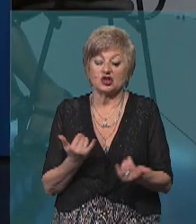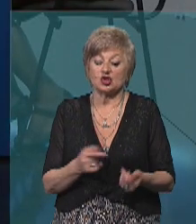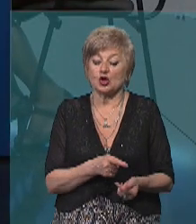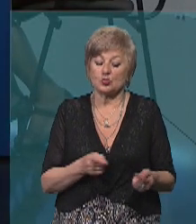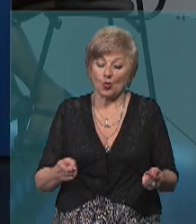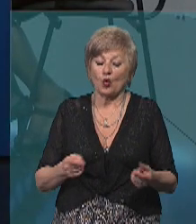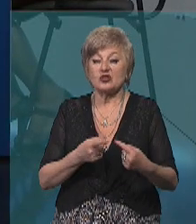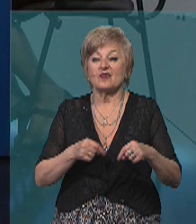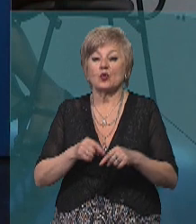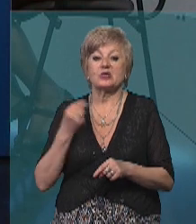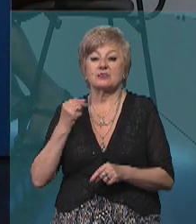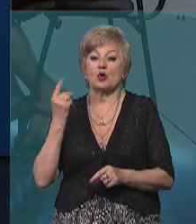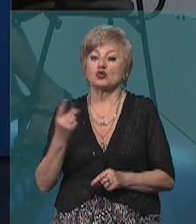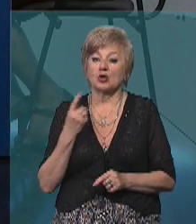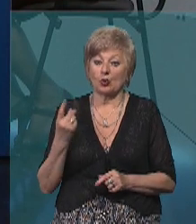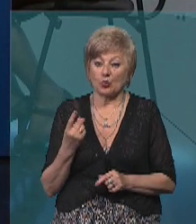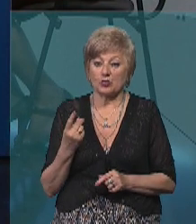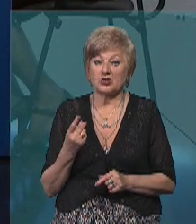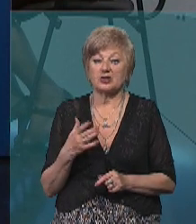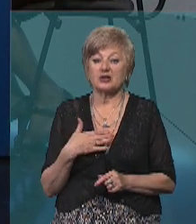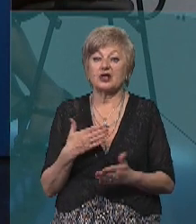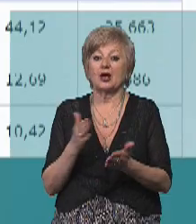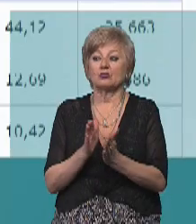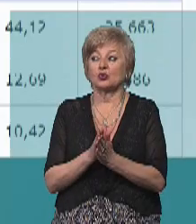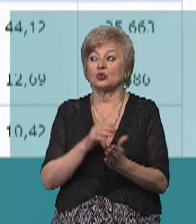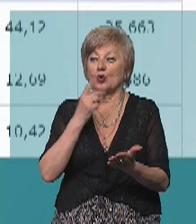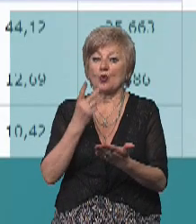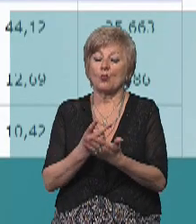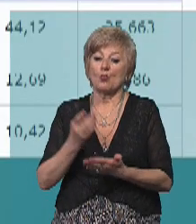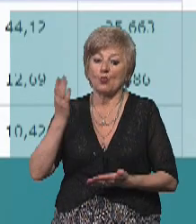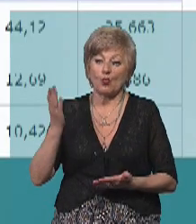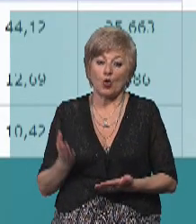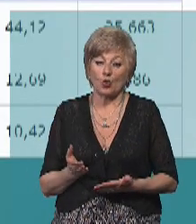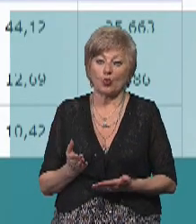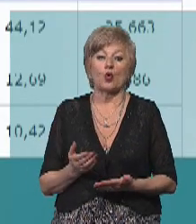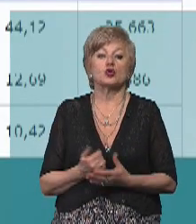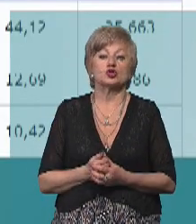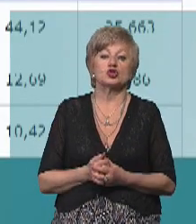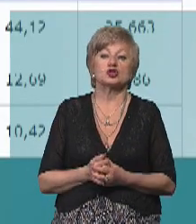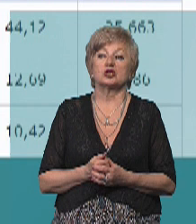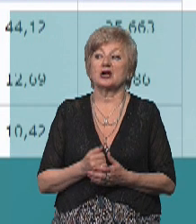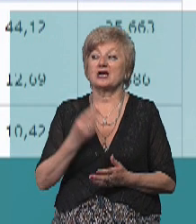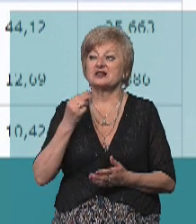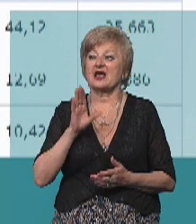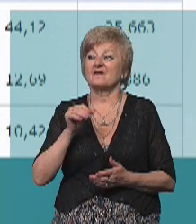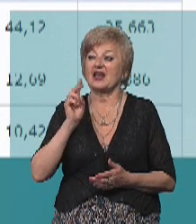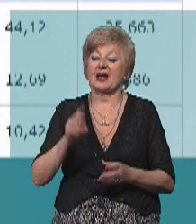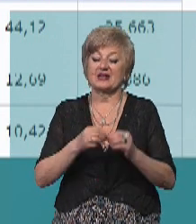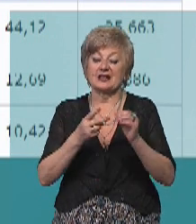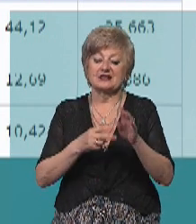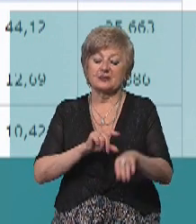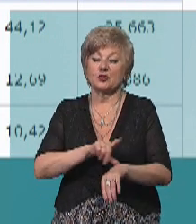в округах Запорізької області. Я прошу показати, це сайт ЦВК станом на 18